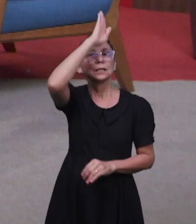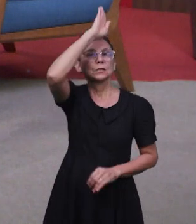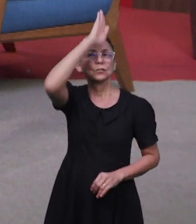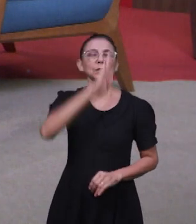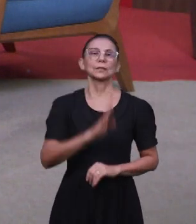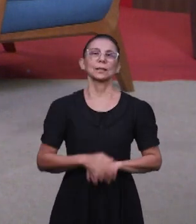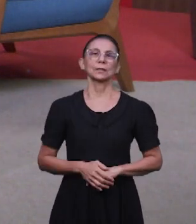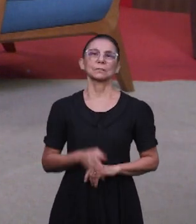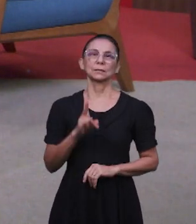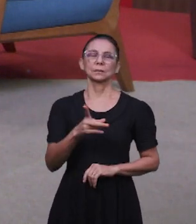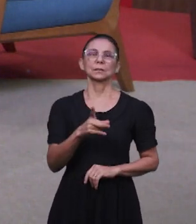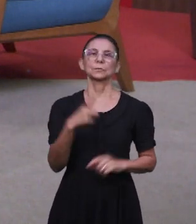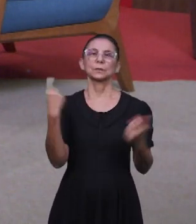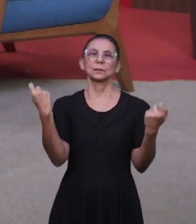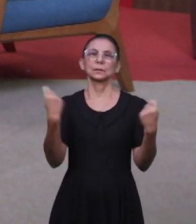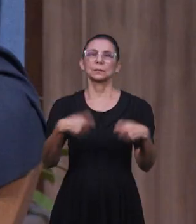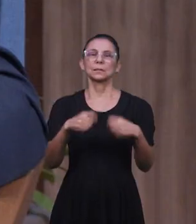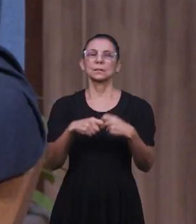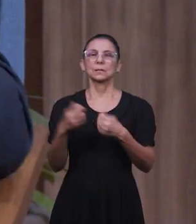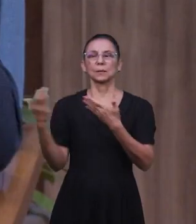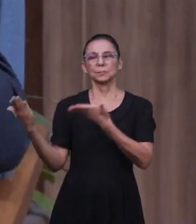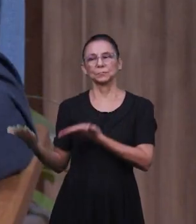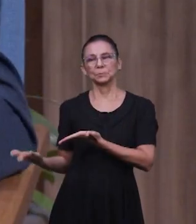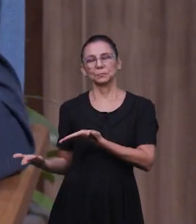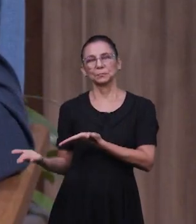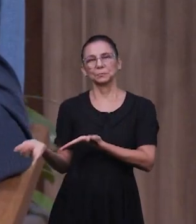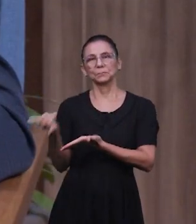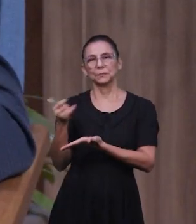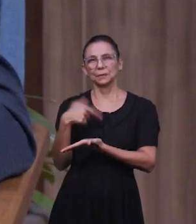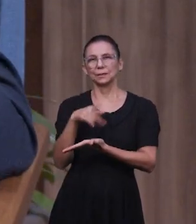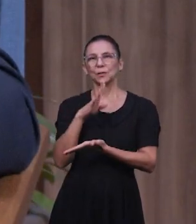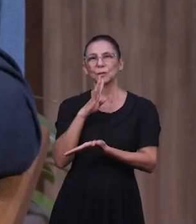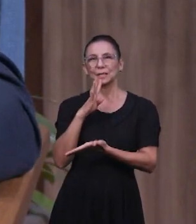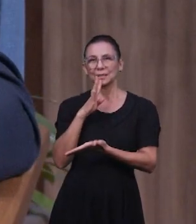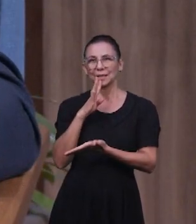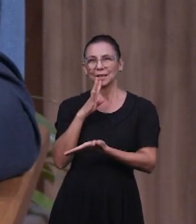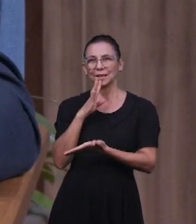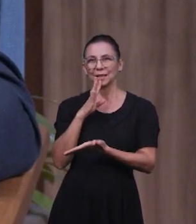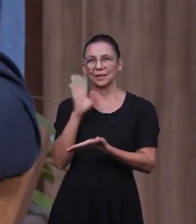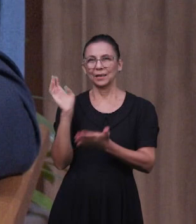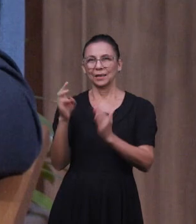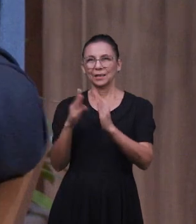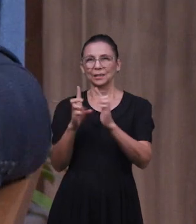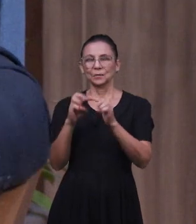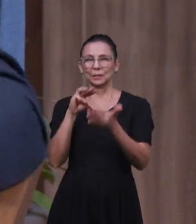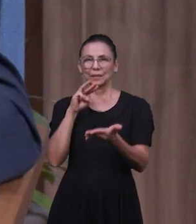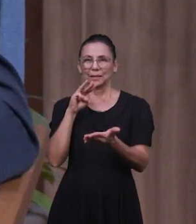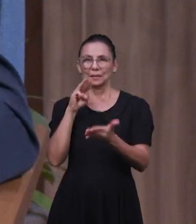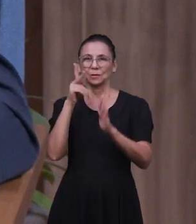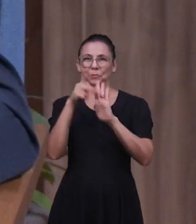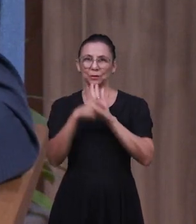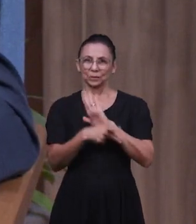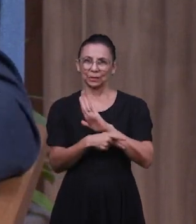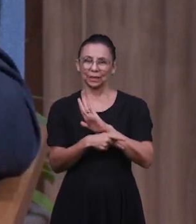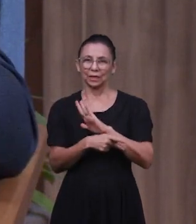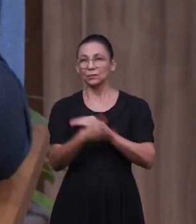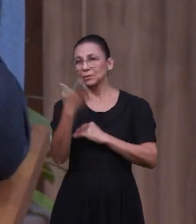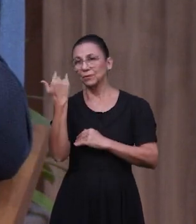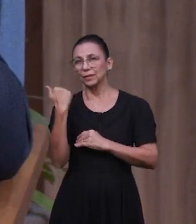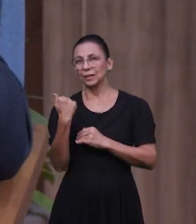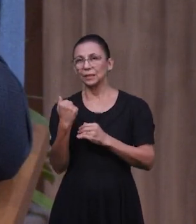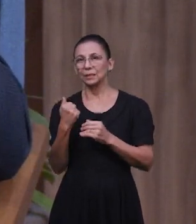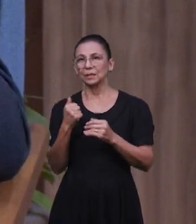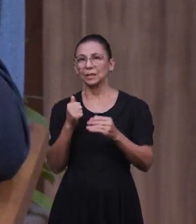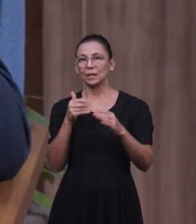appeler toujours quand vous avez besoin. Vous voulez nous connaître davantage, l'Église chrétienne Maranatha, nos projets, vous